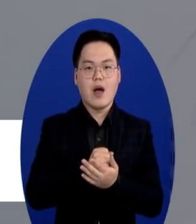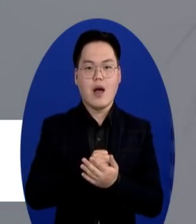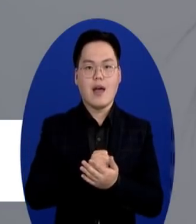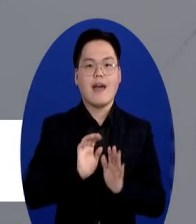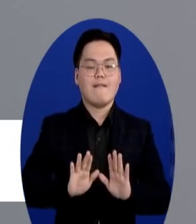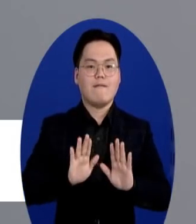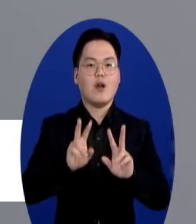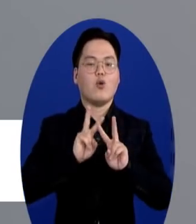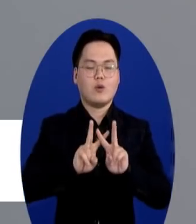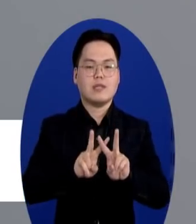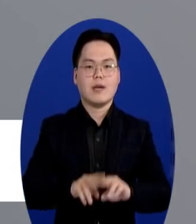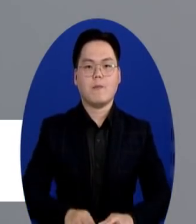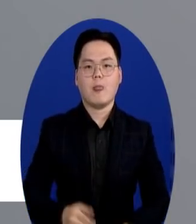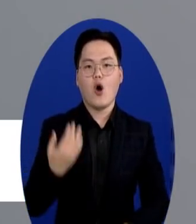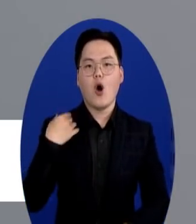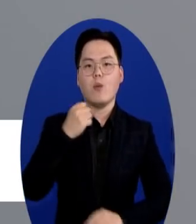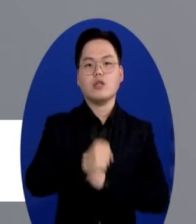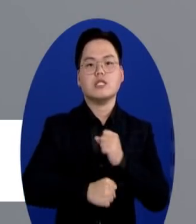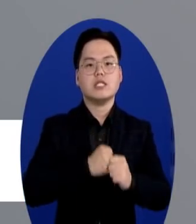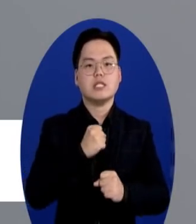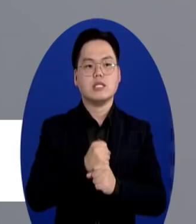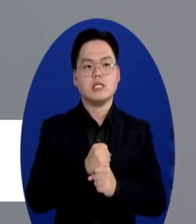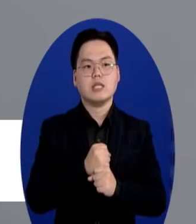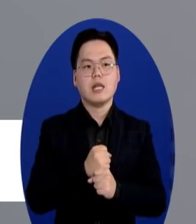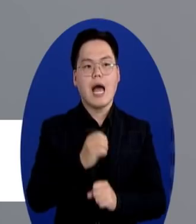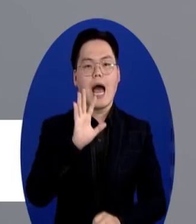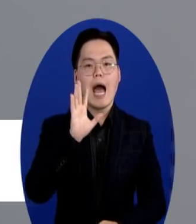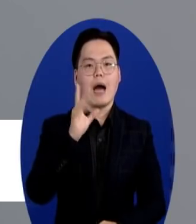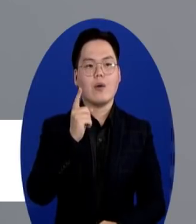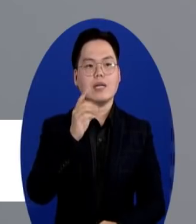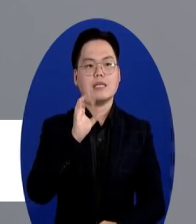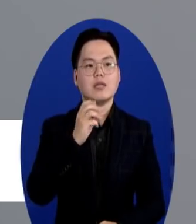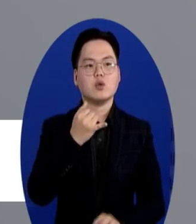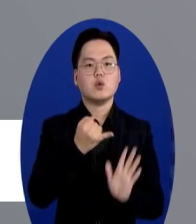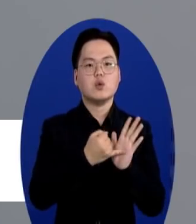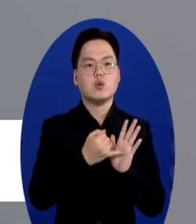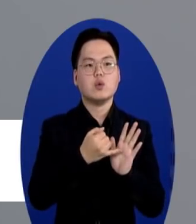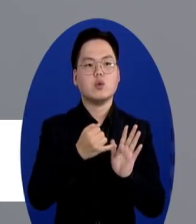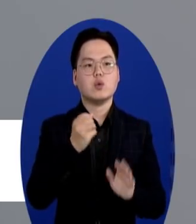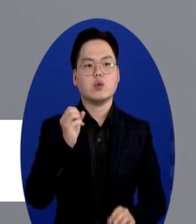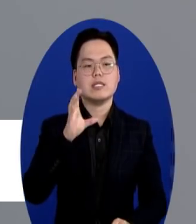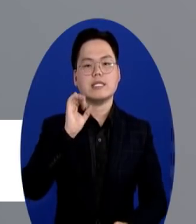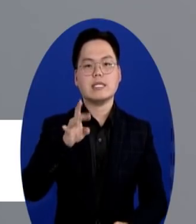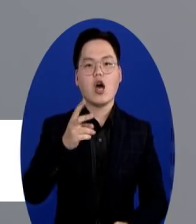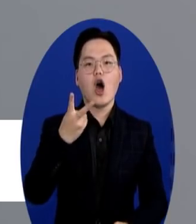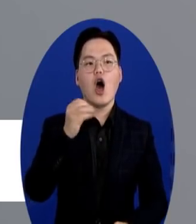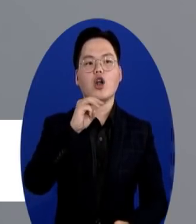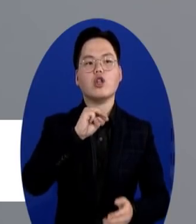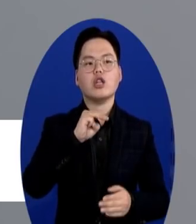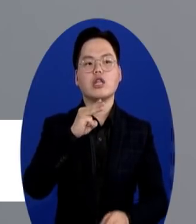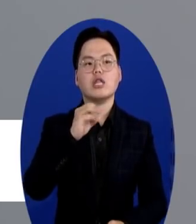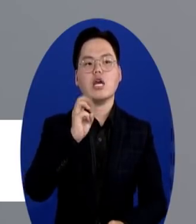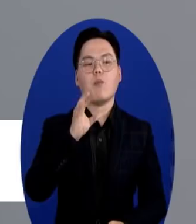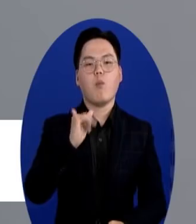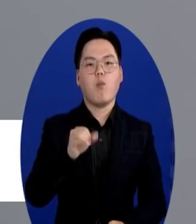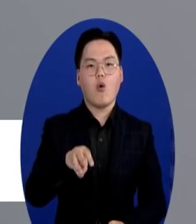одоо хандлагатай байгаа. За өнгөрсөн онд бол 11.6 тэрэм төгрөгийн хөнгөлт үзүүлсэн бол энэ маань одоо нэмэгдээ 20 тэрэм төгрөгийн хөнгөлтийг бол үзүүлэх